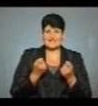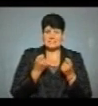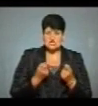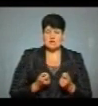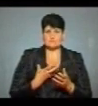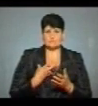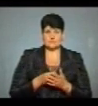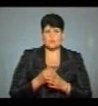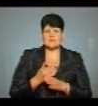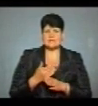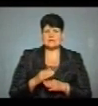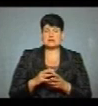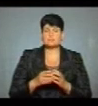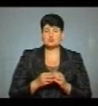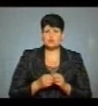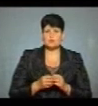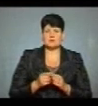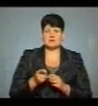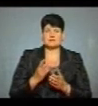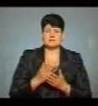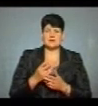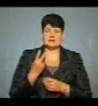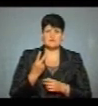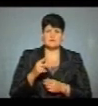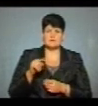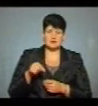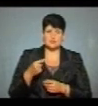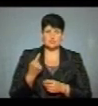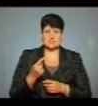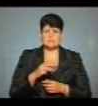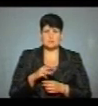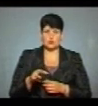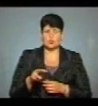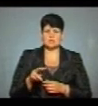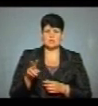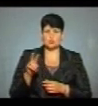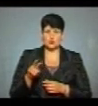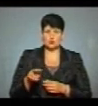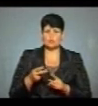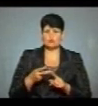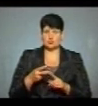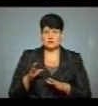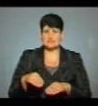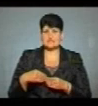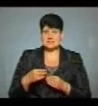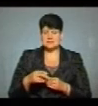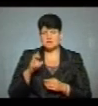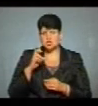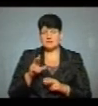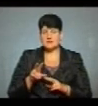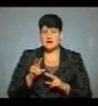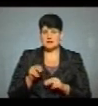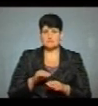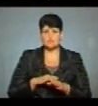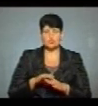своїм кредитним сумам, який складає 2,1 мільйона доларів. Це той другий договір, який надається під державні гарантії, які виконуються